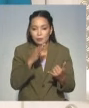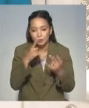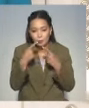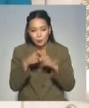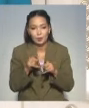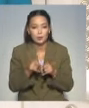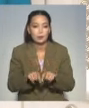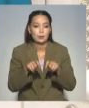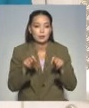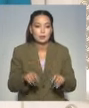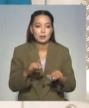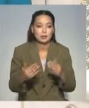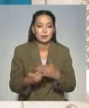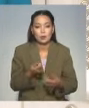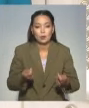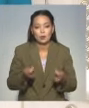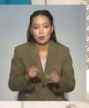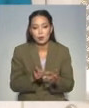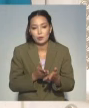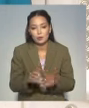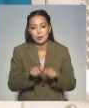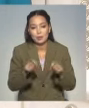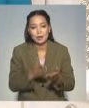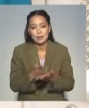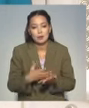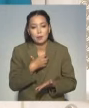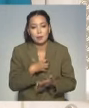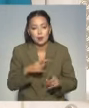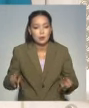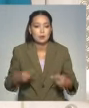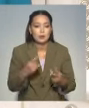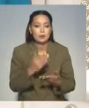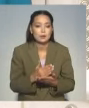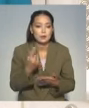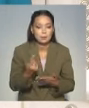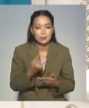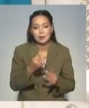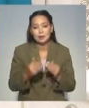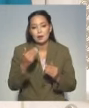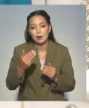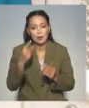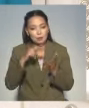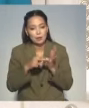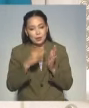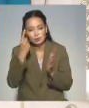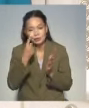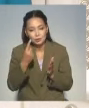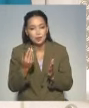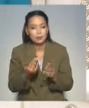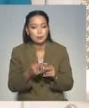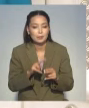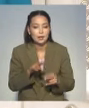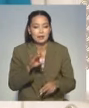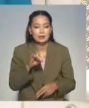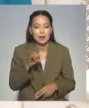инфрақұрылымын құрудың және жаңа бәсекелі бағыттар ашудың стратегиялық маңызы арта түсті. Бір белдеу бір жол мегажобасымен Транскаспий халықаралық көлік